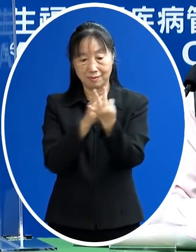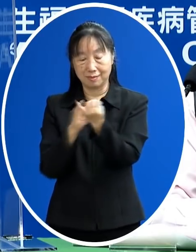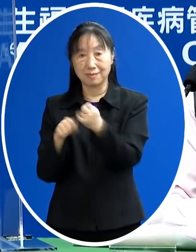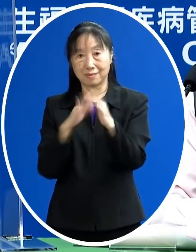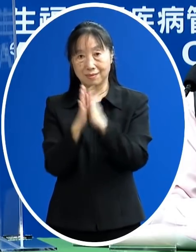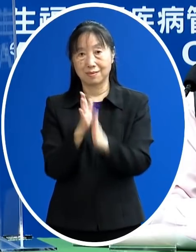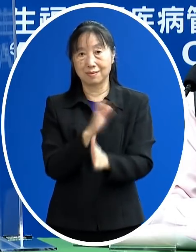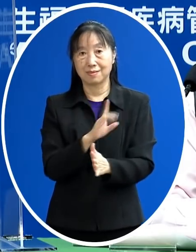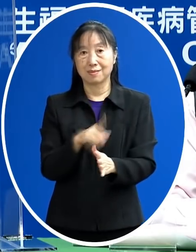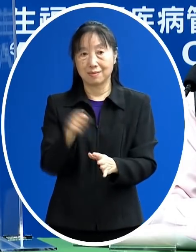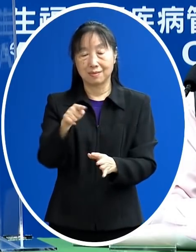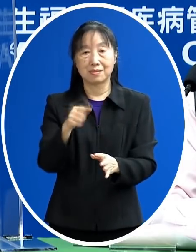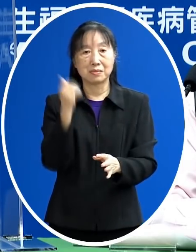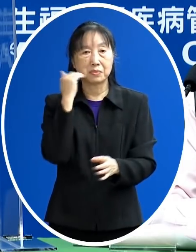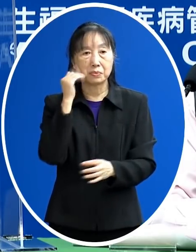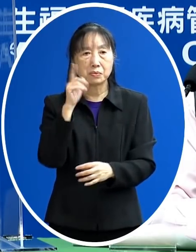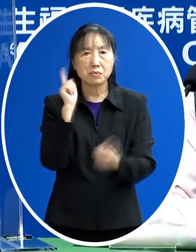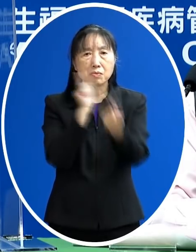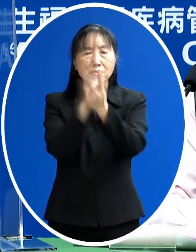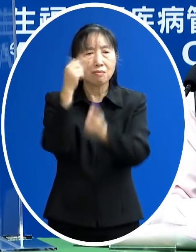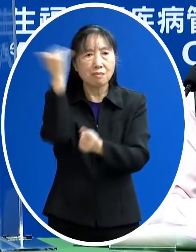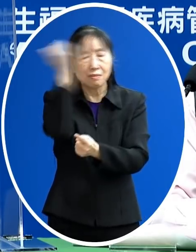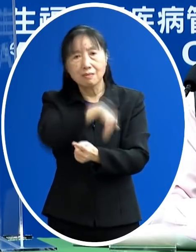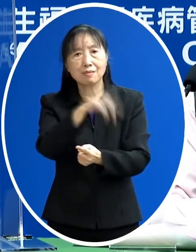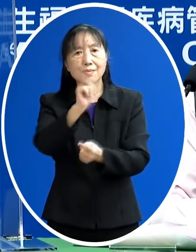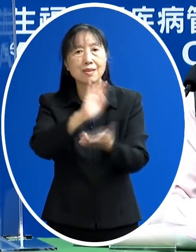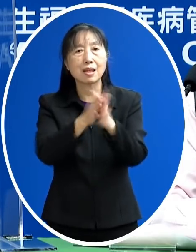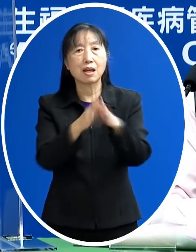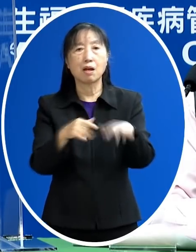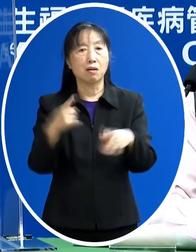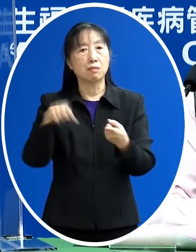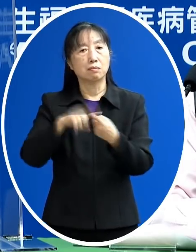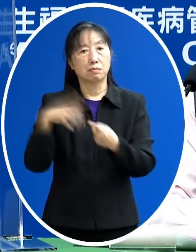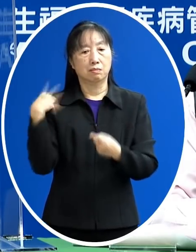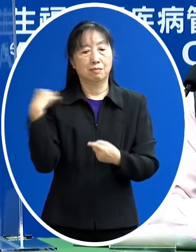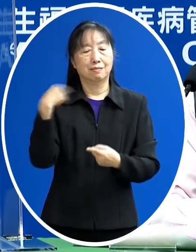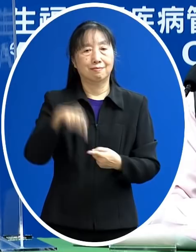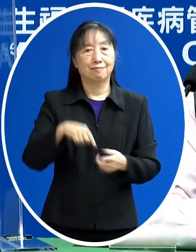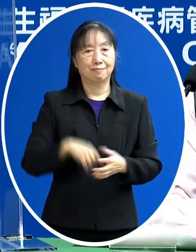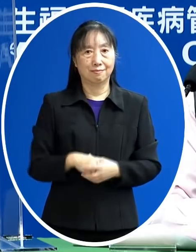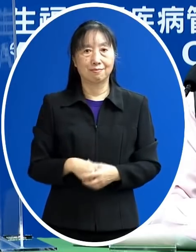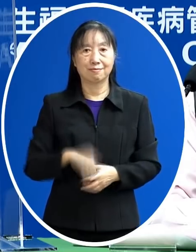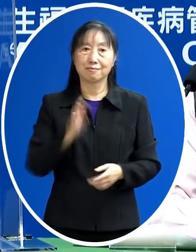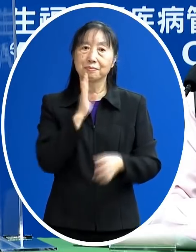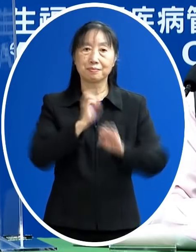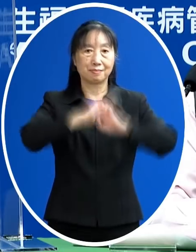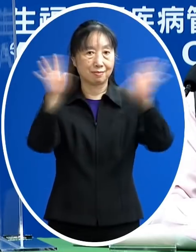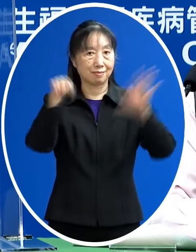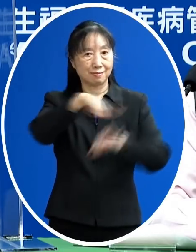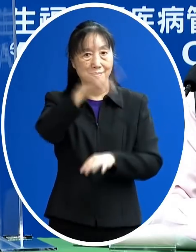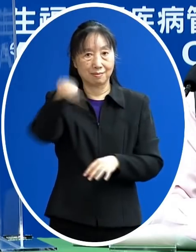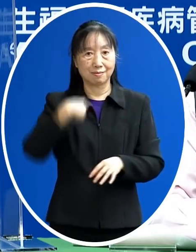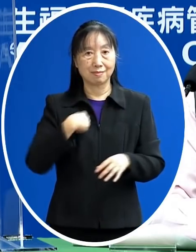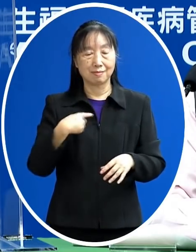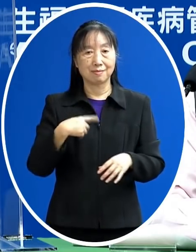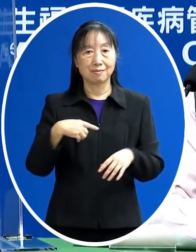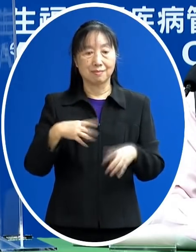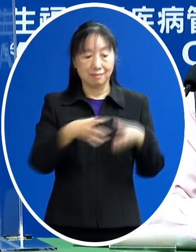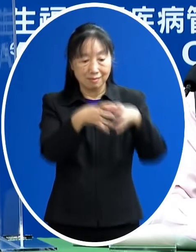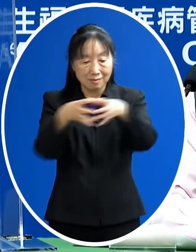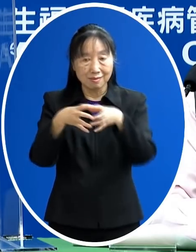有很大的一个变化，那否则我们不会做太大的跟动。但是还是要呼吁，不必要的群聚还